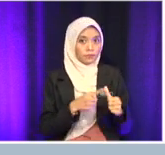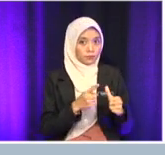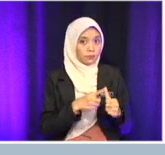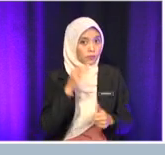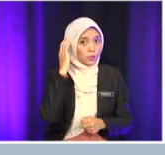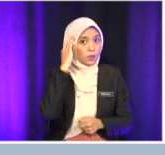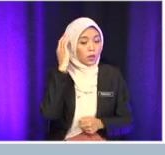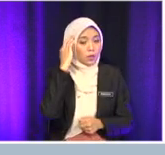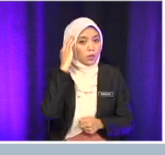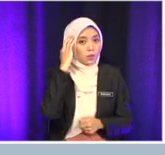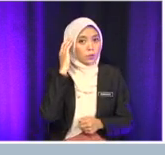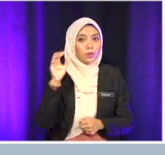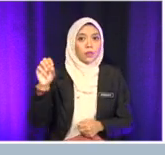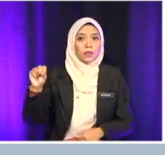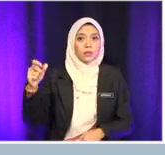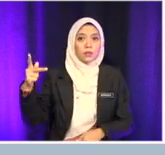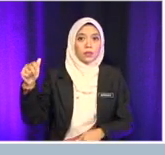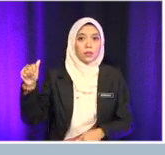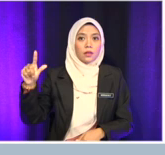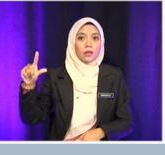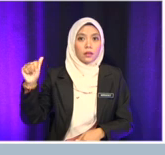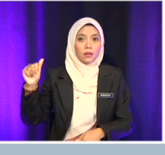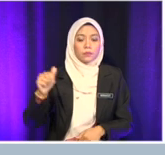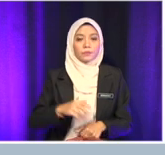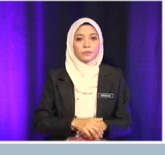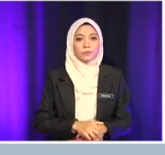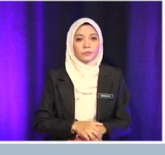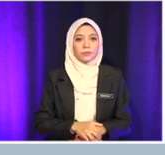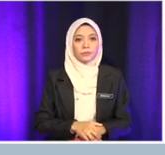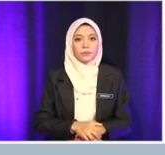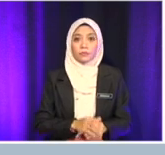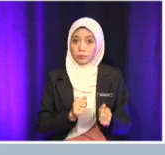tahu faktur skala Oke family-nya adalah